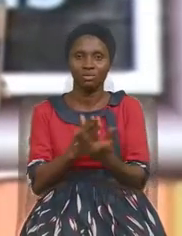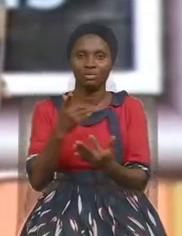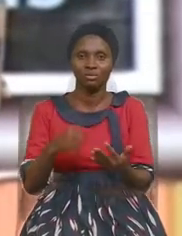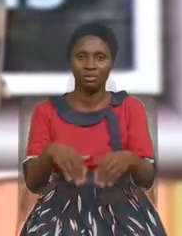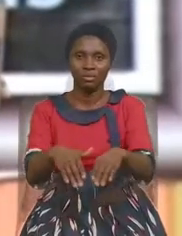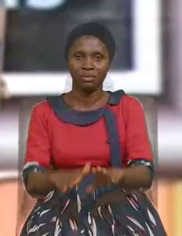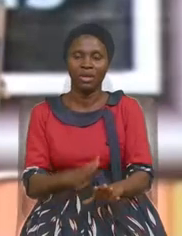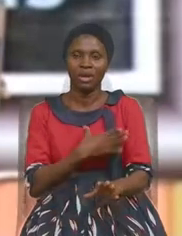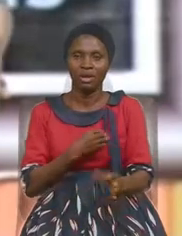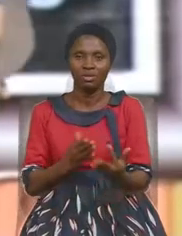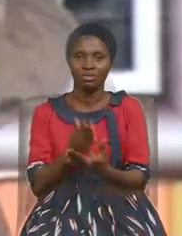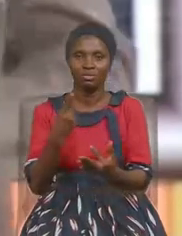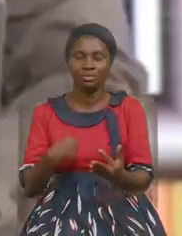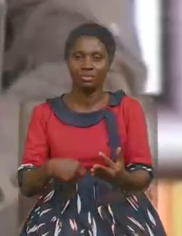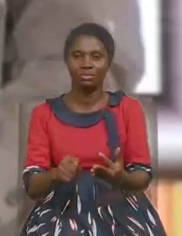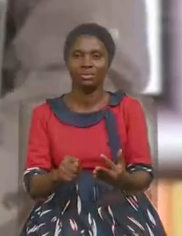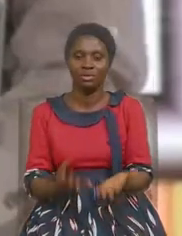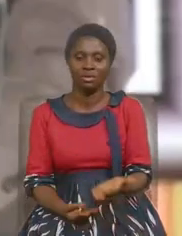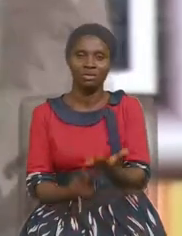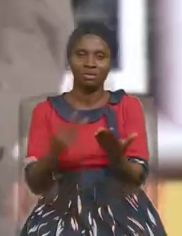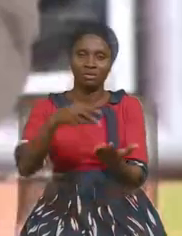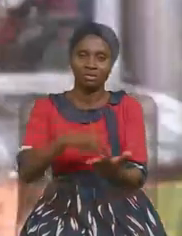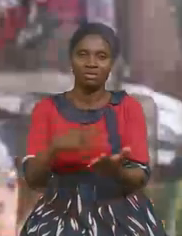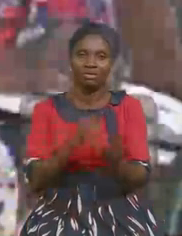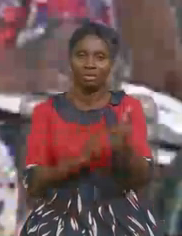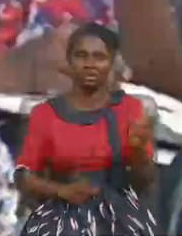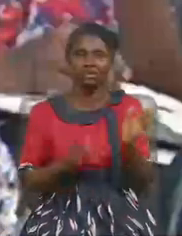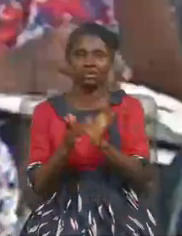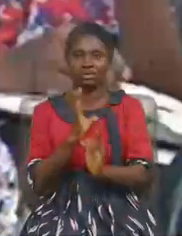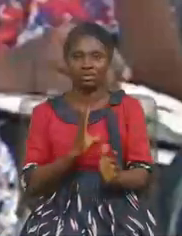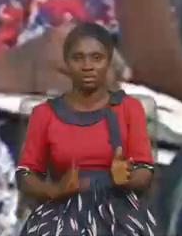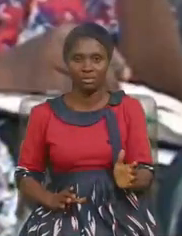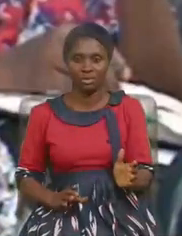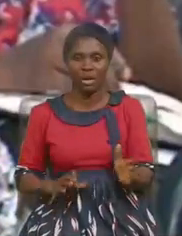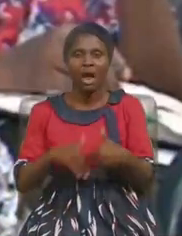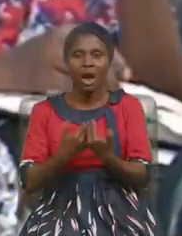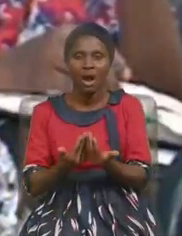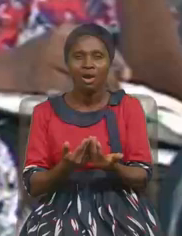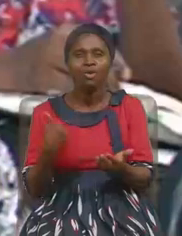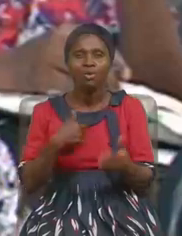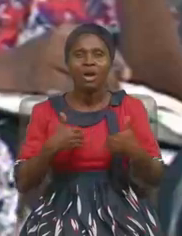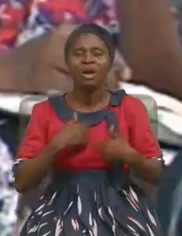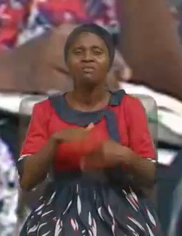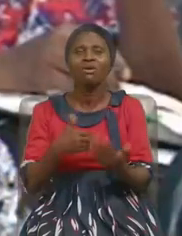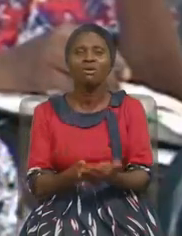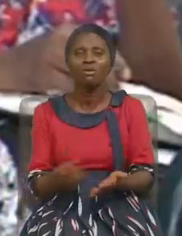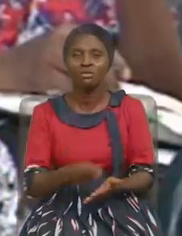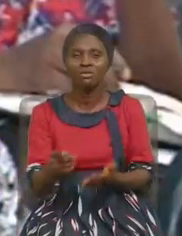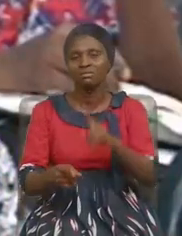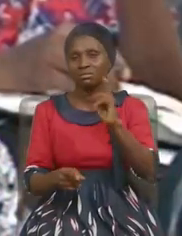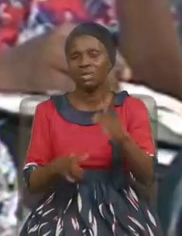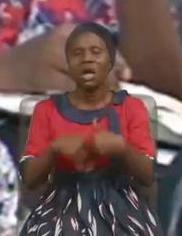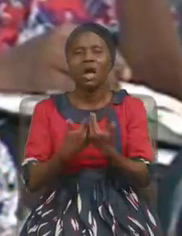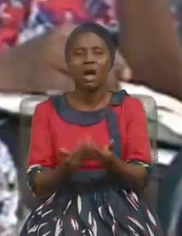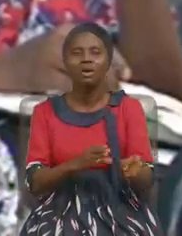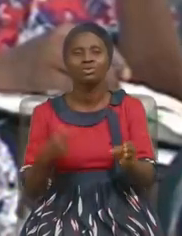Et par la résurrection du Seigneur Jésus-Christ. Comment avoir tout cela? Comment posséder tous les profits de la